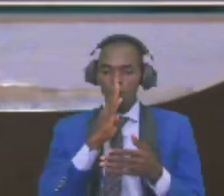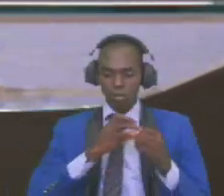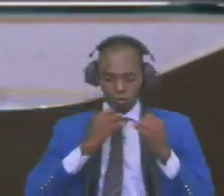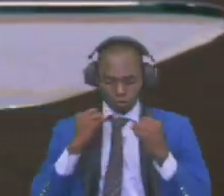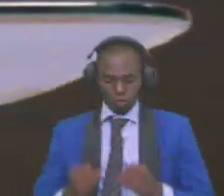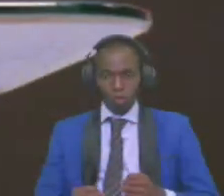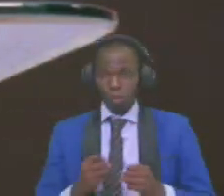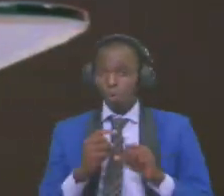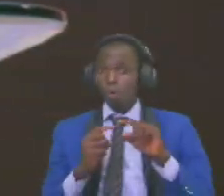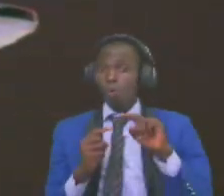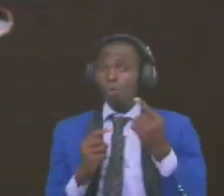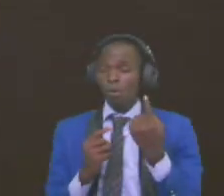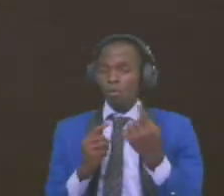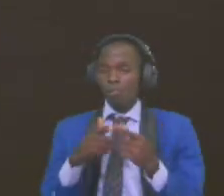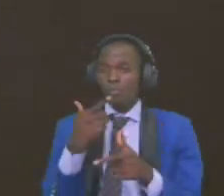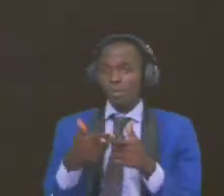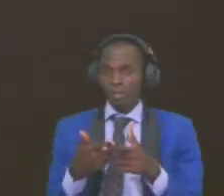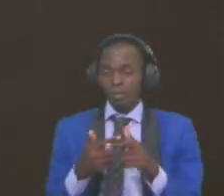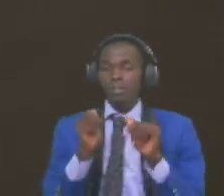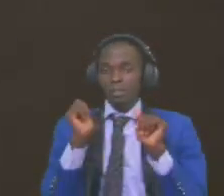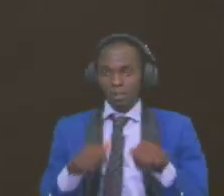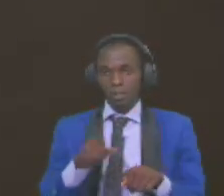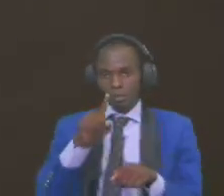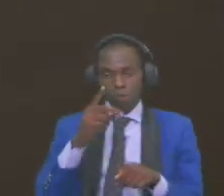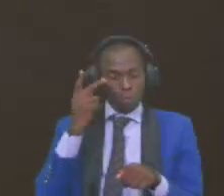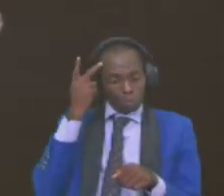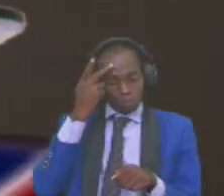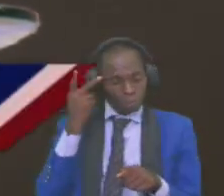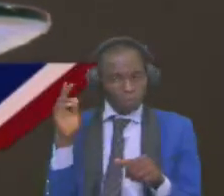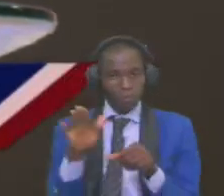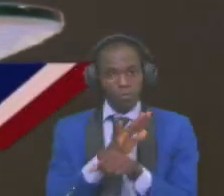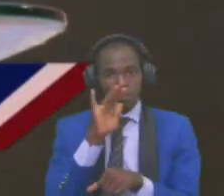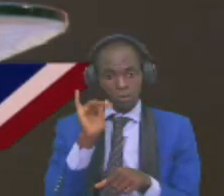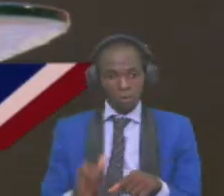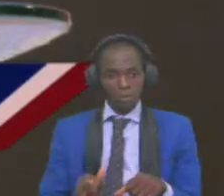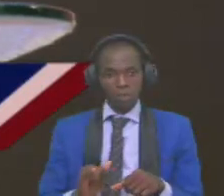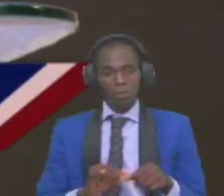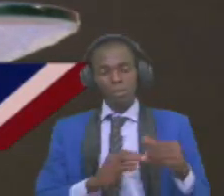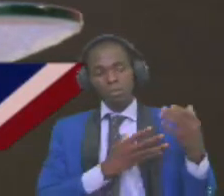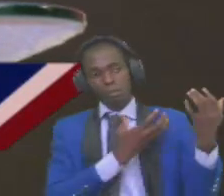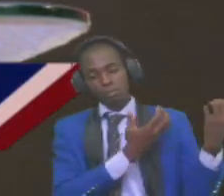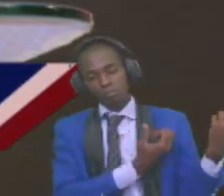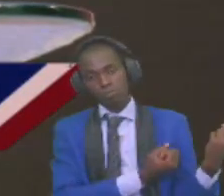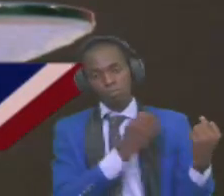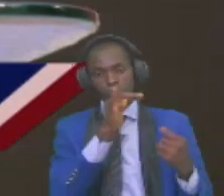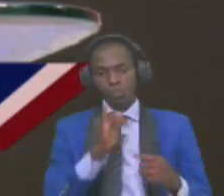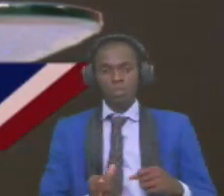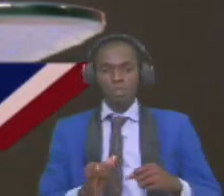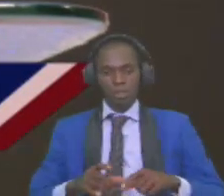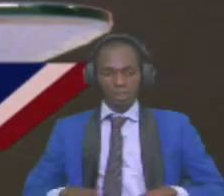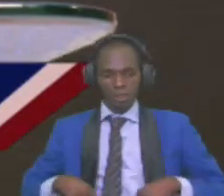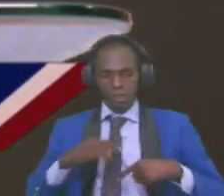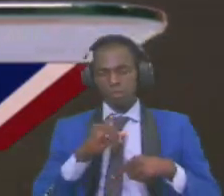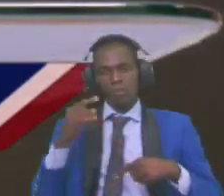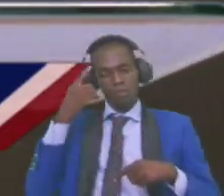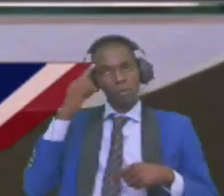en cela ce que vous pouvez me des plus vives déterminée et courageuse pour la voix